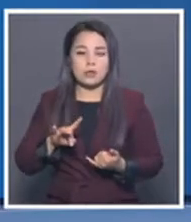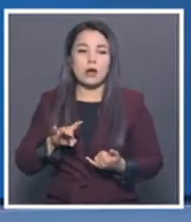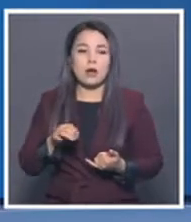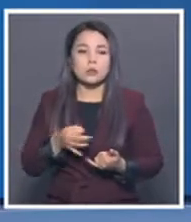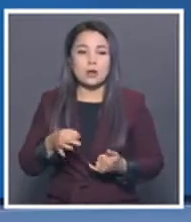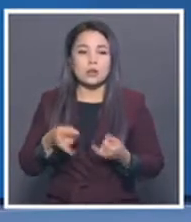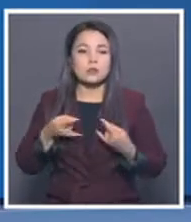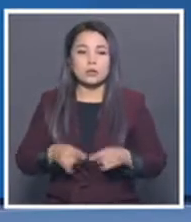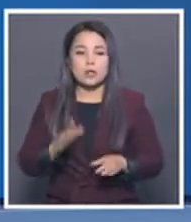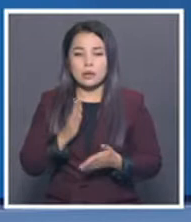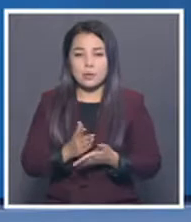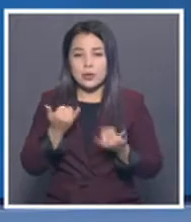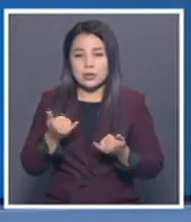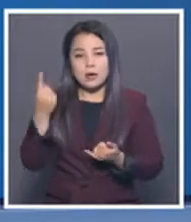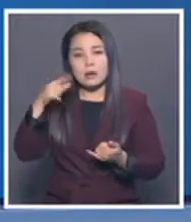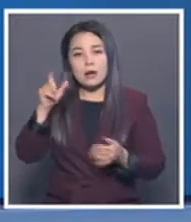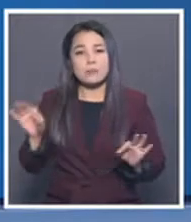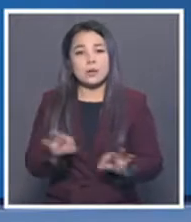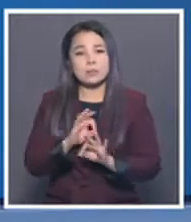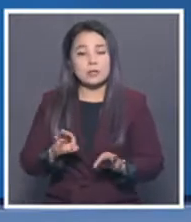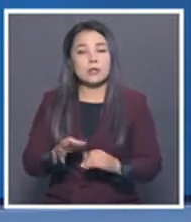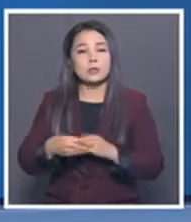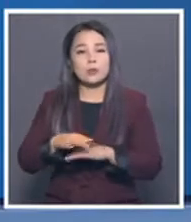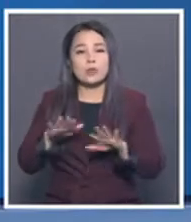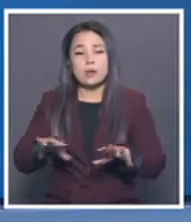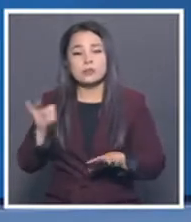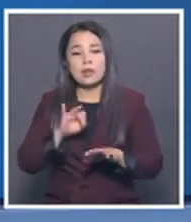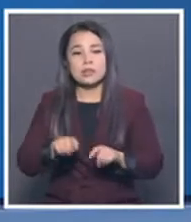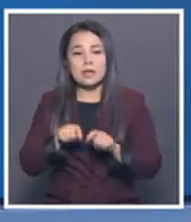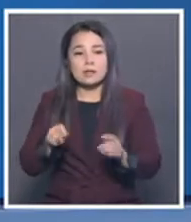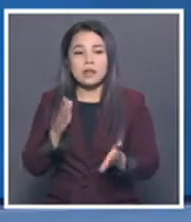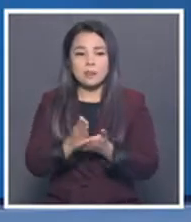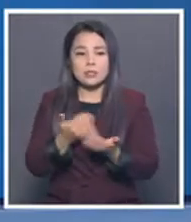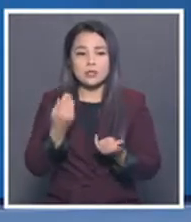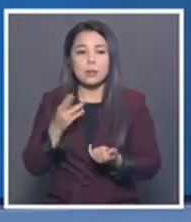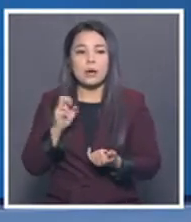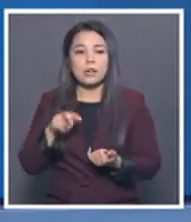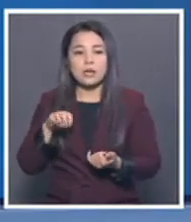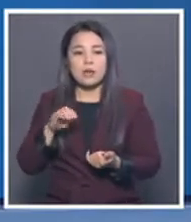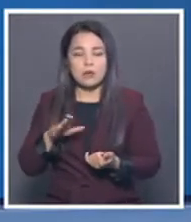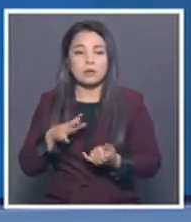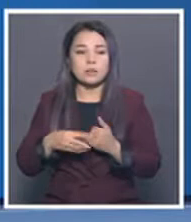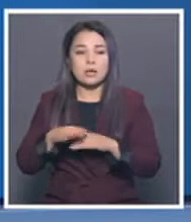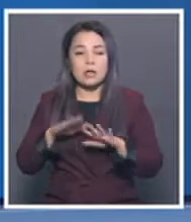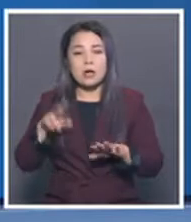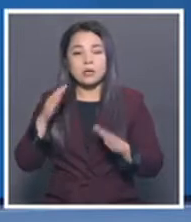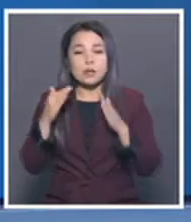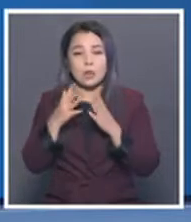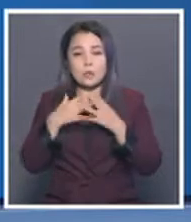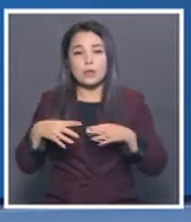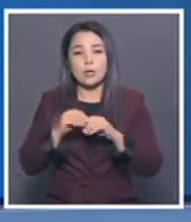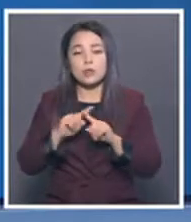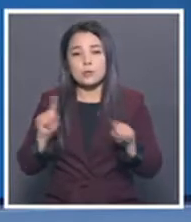келген. Осыған орай көрнекті композитордың туған жерінде айтулы оқиға болды. Шәмші Қалдаяқовтың туған үйі қара шаңырағы қайта